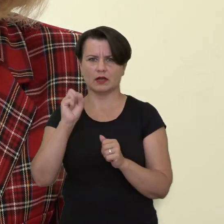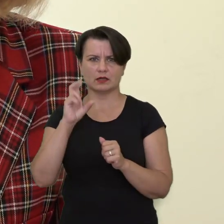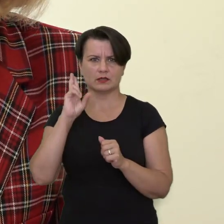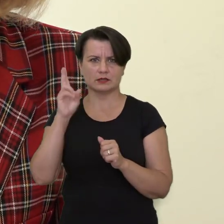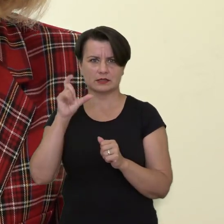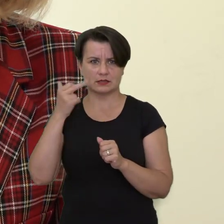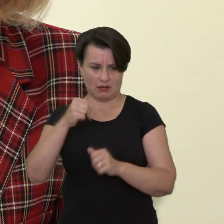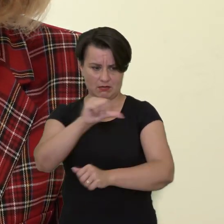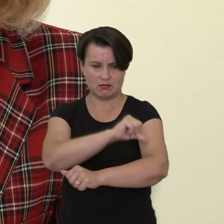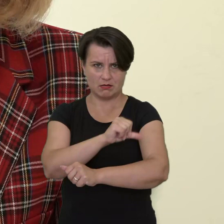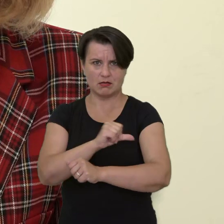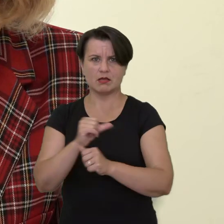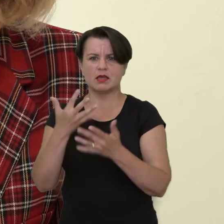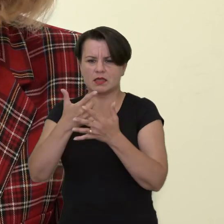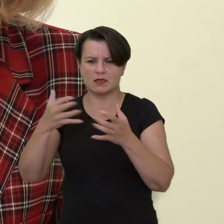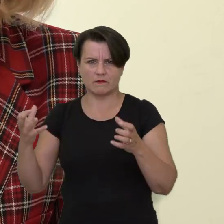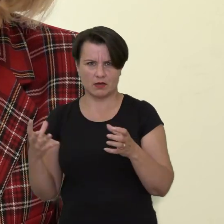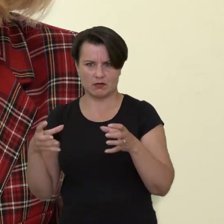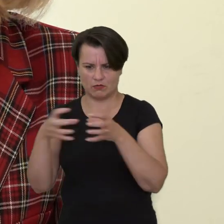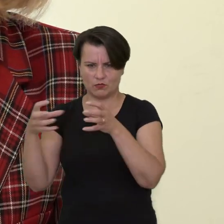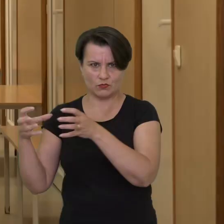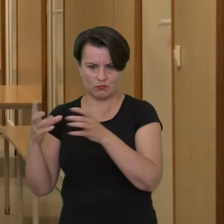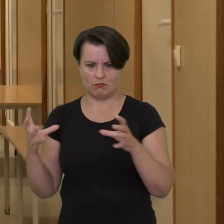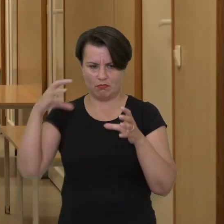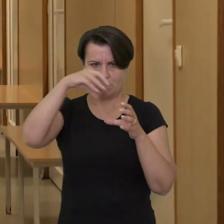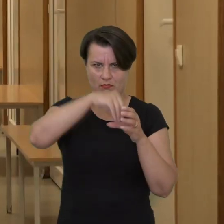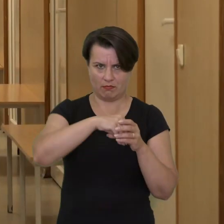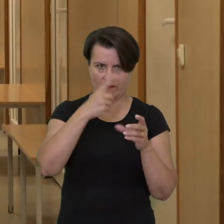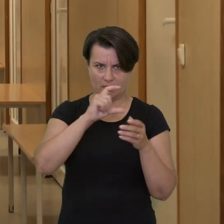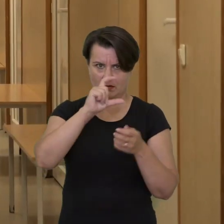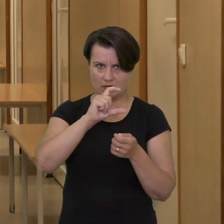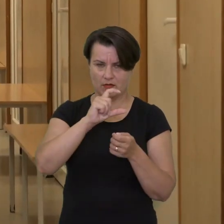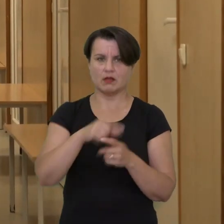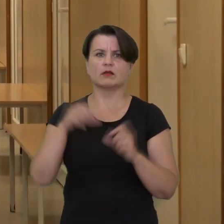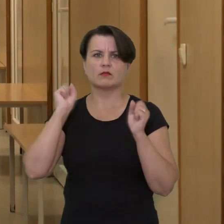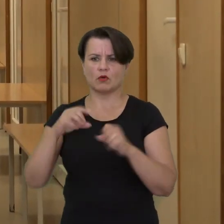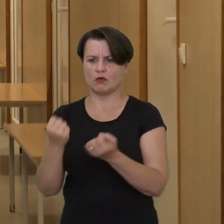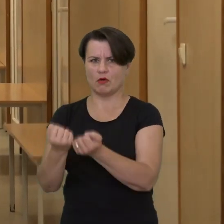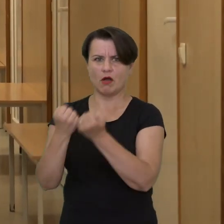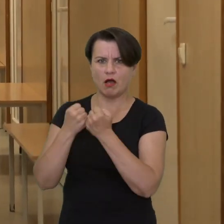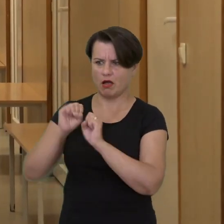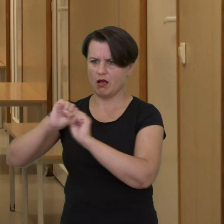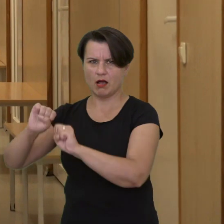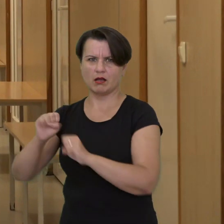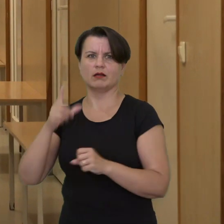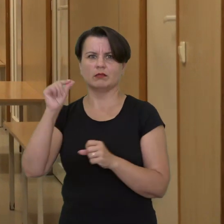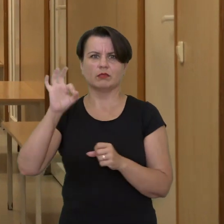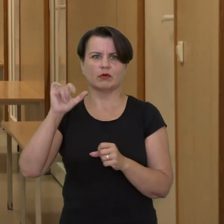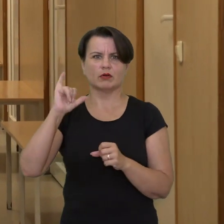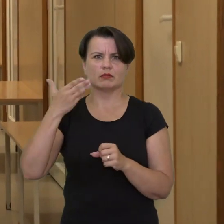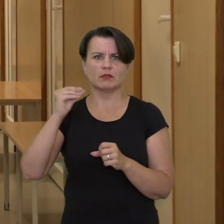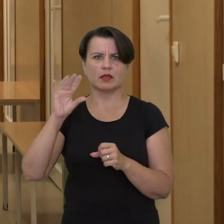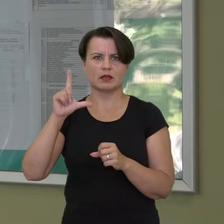komponentinėmis vakcinomis, kartu nuo stabligės skiepiant mes galime gauti ir apsaugą nuo poliomielito, kokliušo